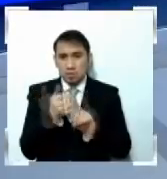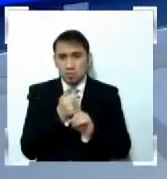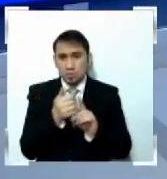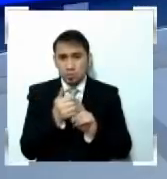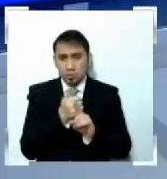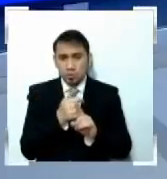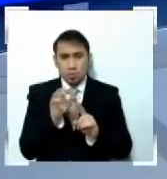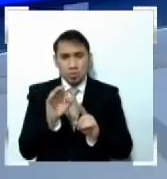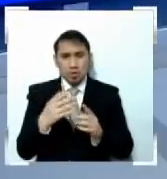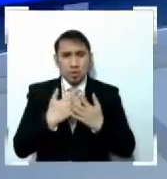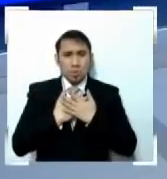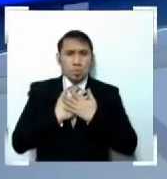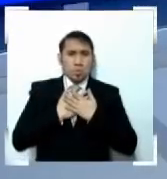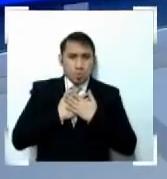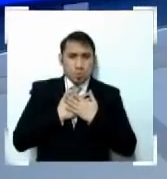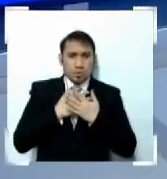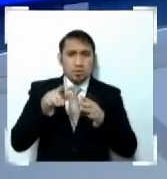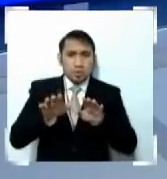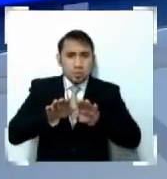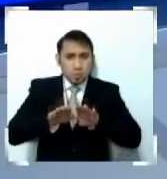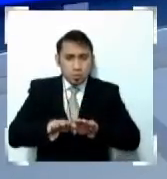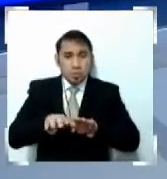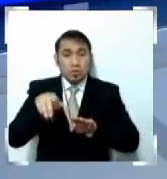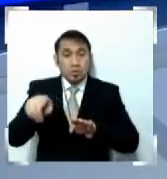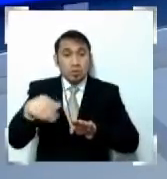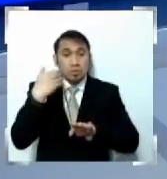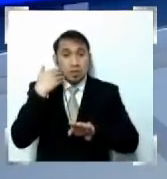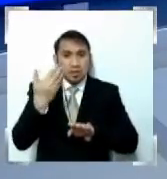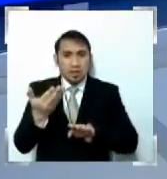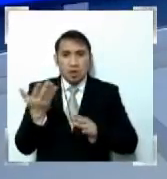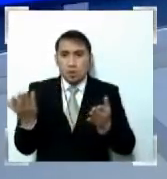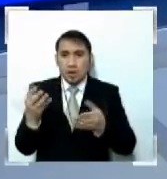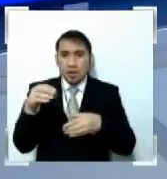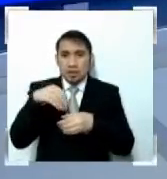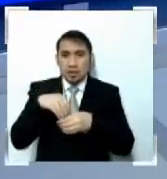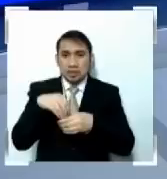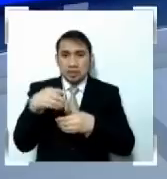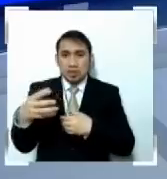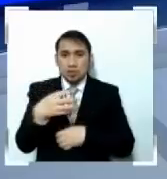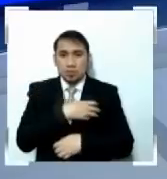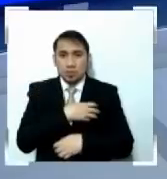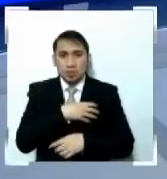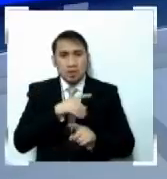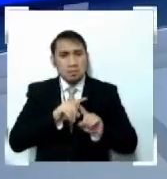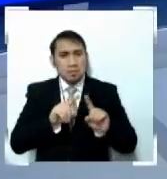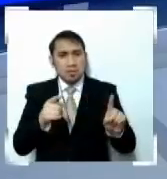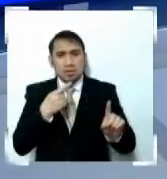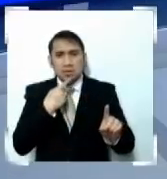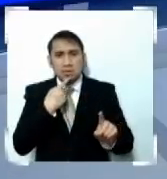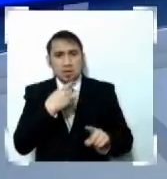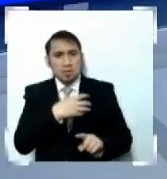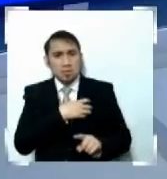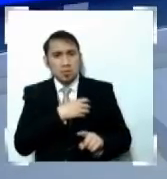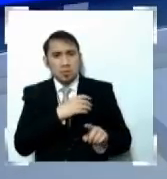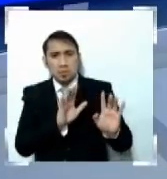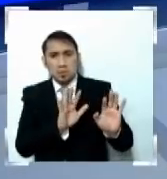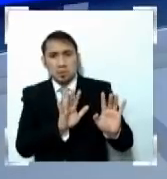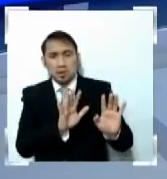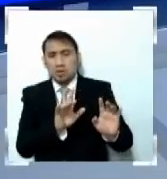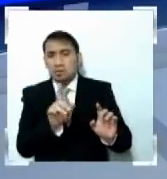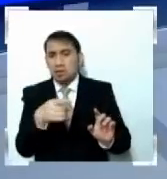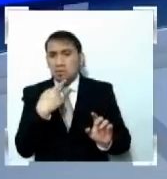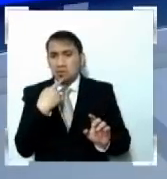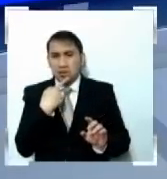lalaking namatay habang nasa kustudiya ng pulisya. Pero itinagiya ng mga pulis sabay giit na nahirapang huminga ang lalaking